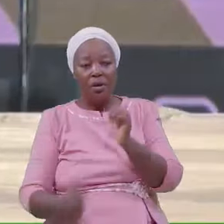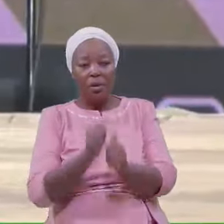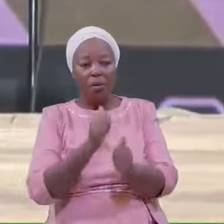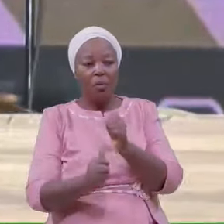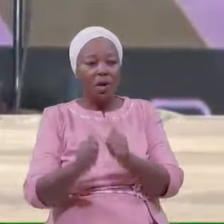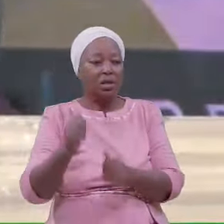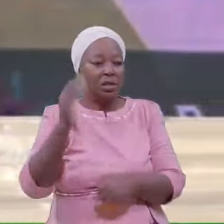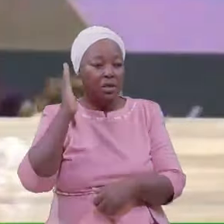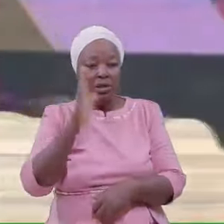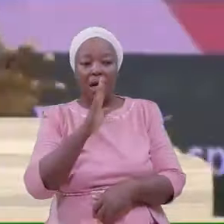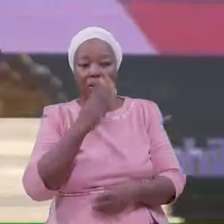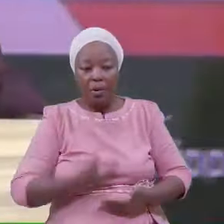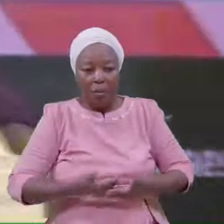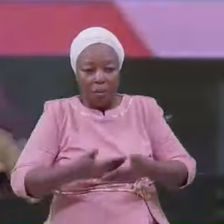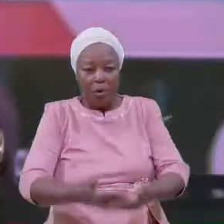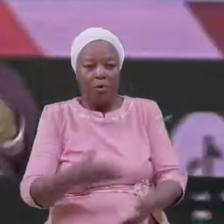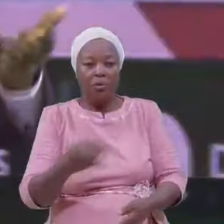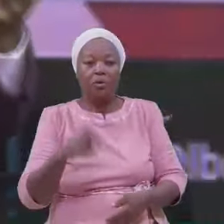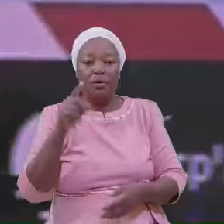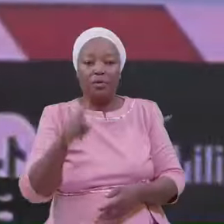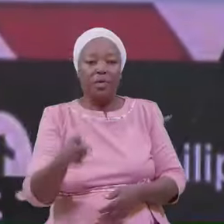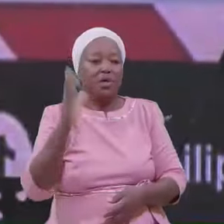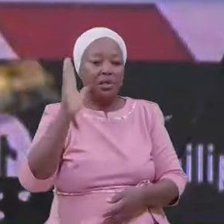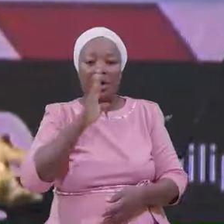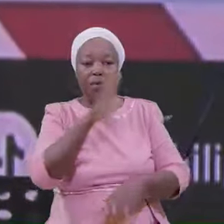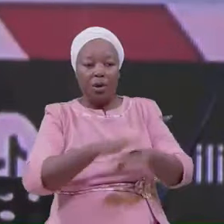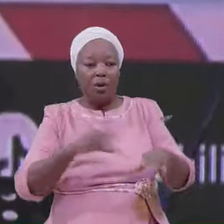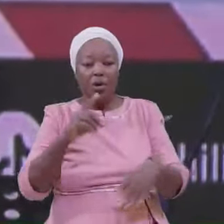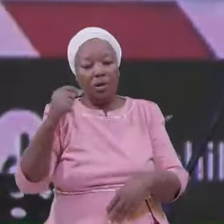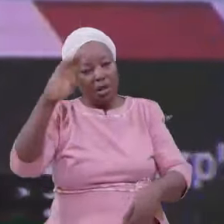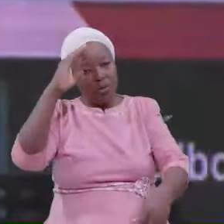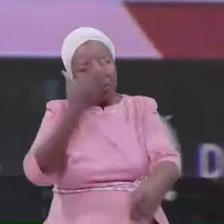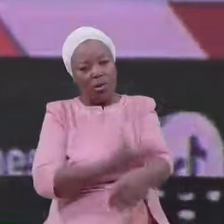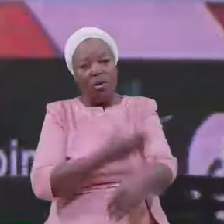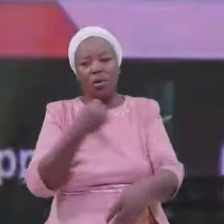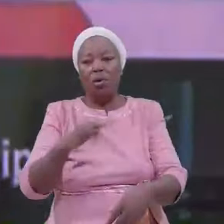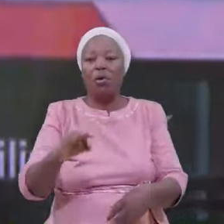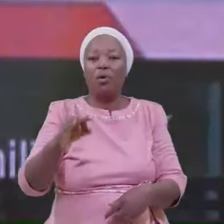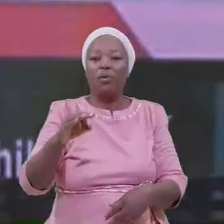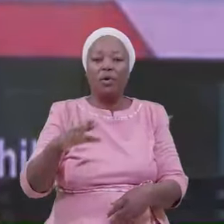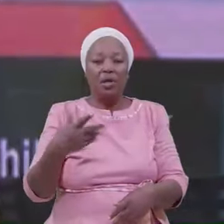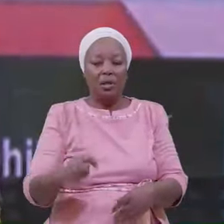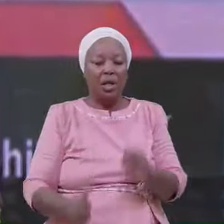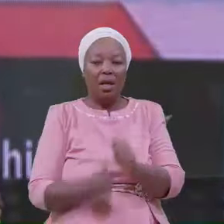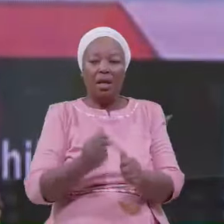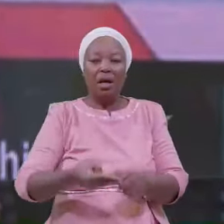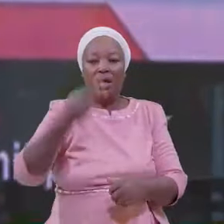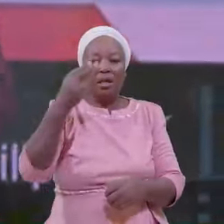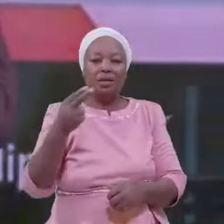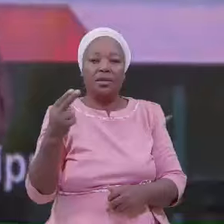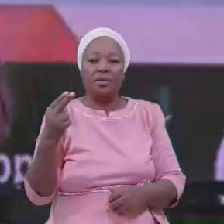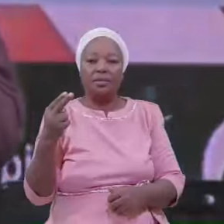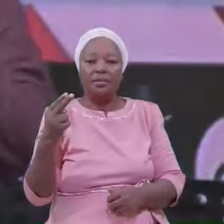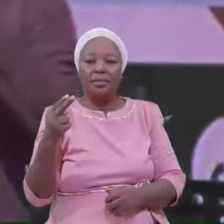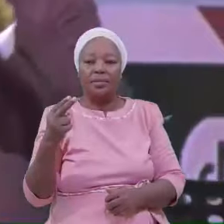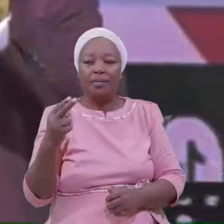born of thee shall be called the Son of the Highest. Ang banal na ito ay papanganak at